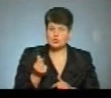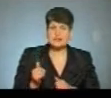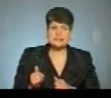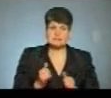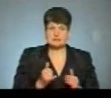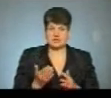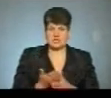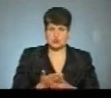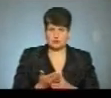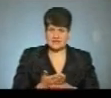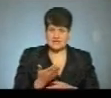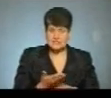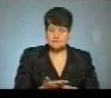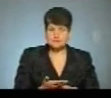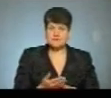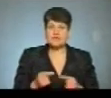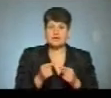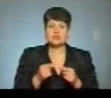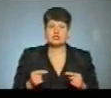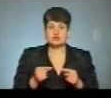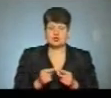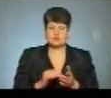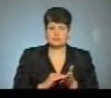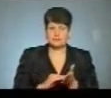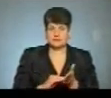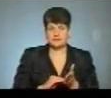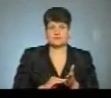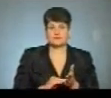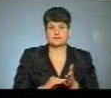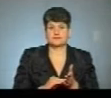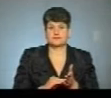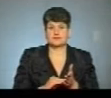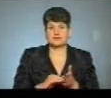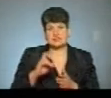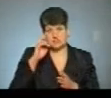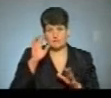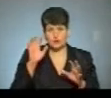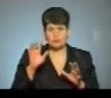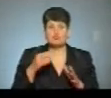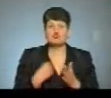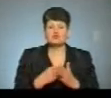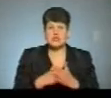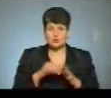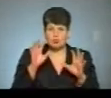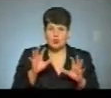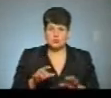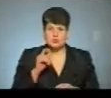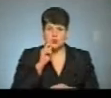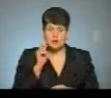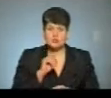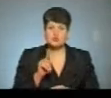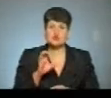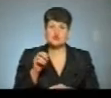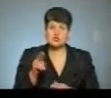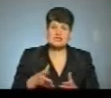забезпечення субсидій. Чітко записано в Державному кодексі, бюджетному кодексі України, що